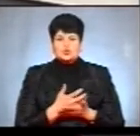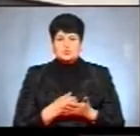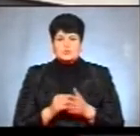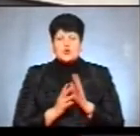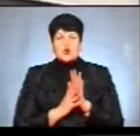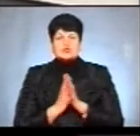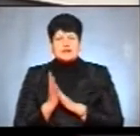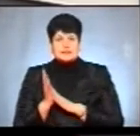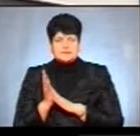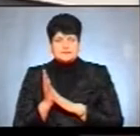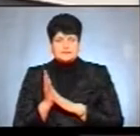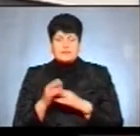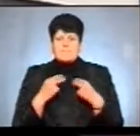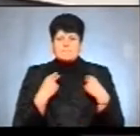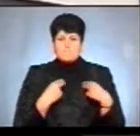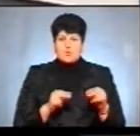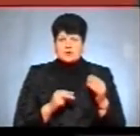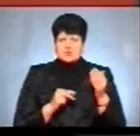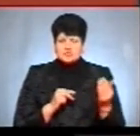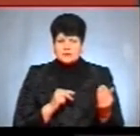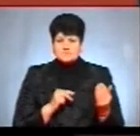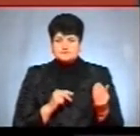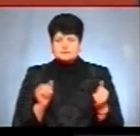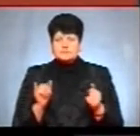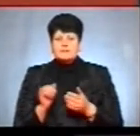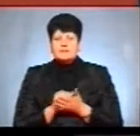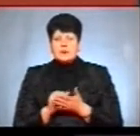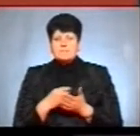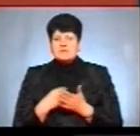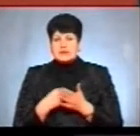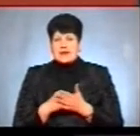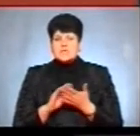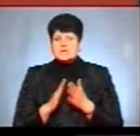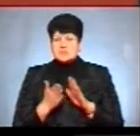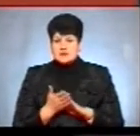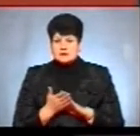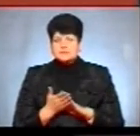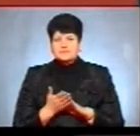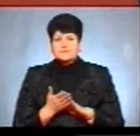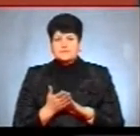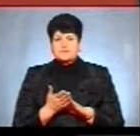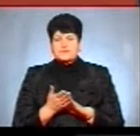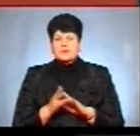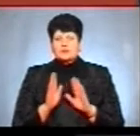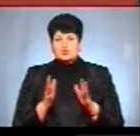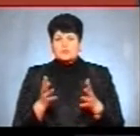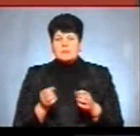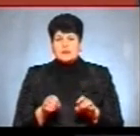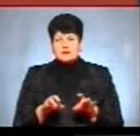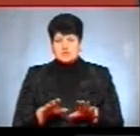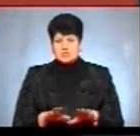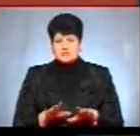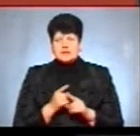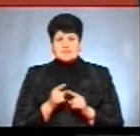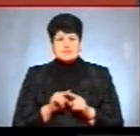рослин, продаж їх, ну, відповідно, матеріальний стан. І будуть приймати рішення. Це вже не